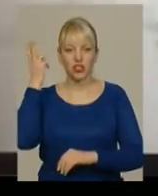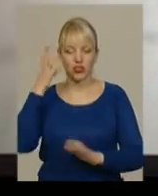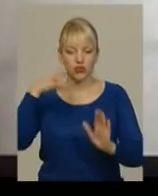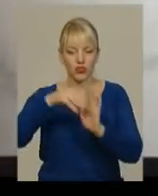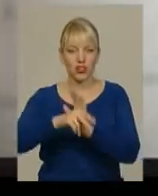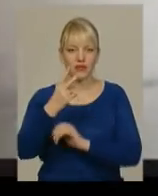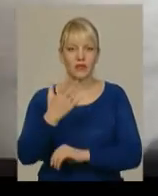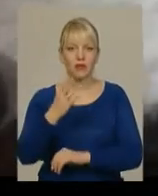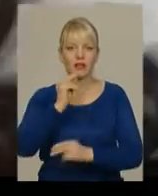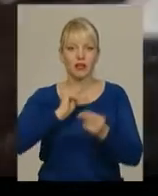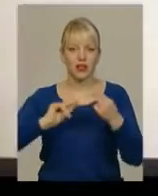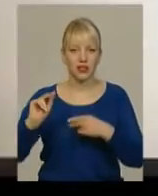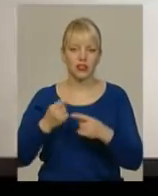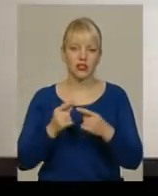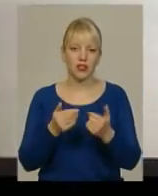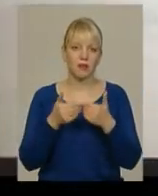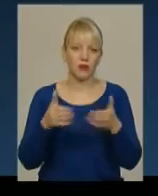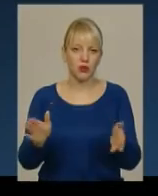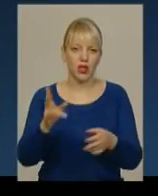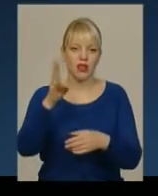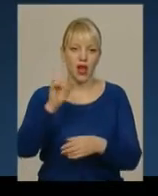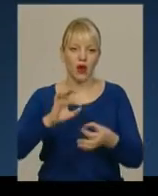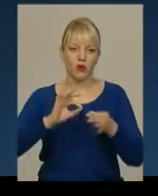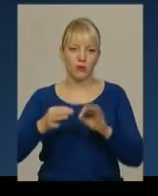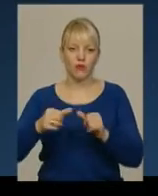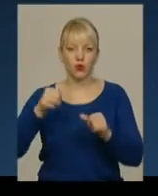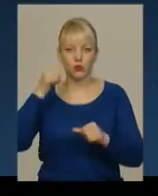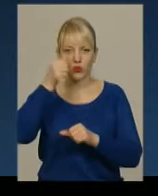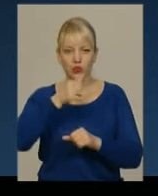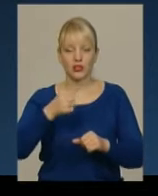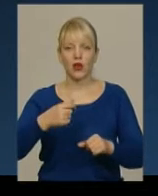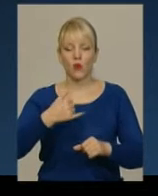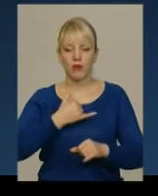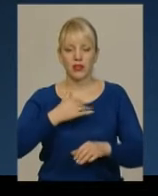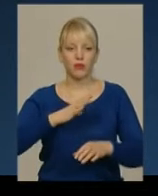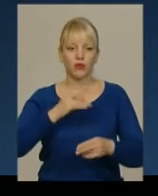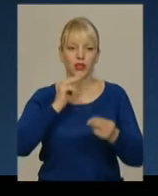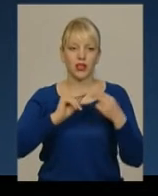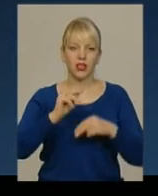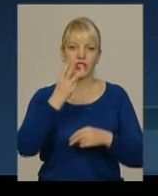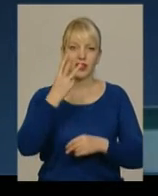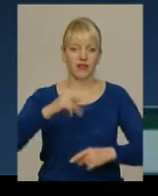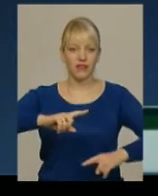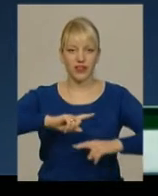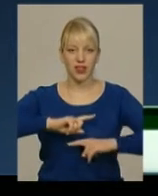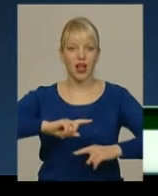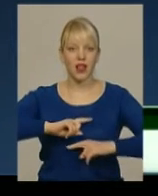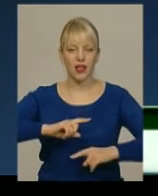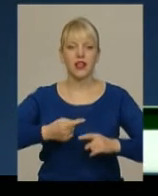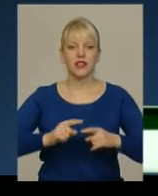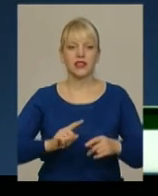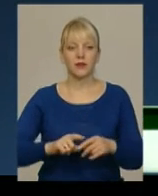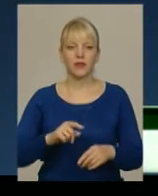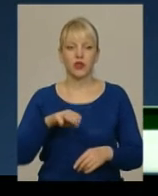найкращих, що стало перепусткою на Олімпіаду. В тому році в мене найкращий був три фінала, тобто топ